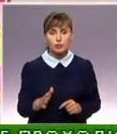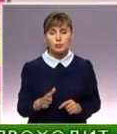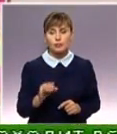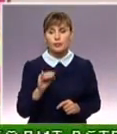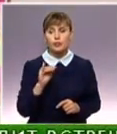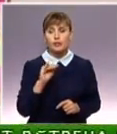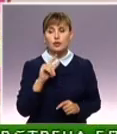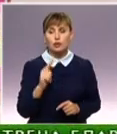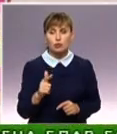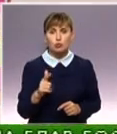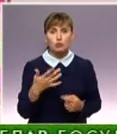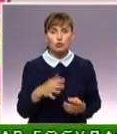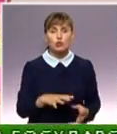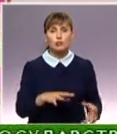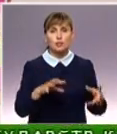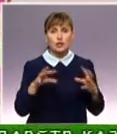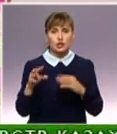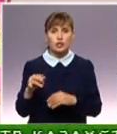юго-западные потоки перешли на